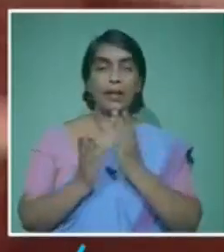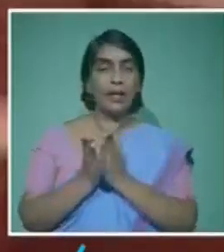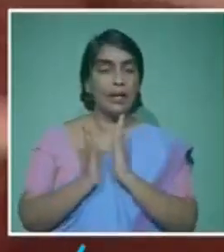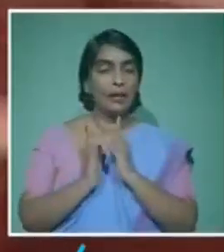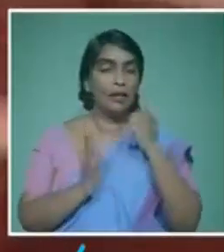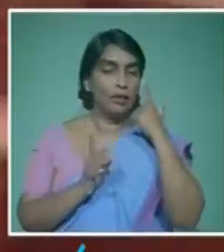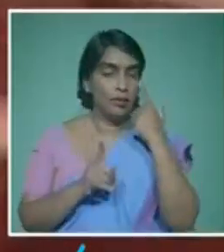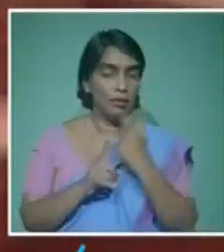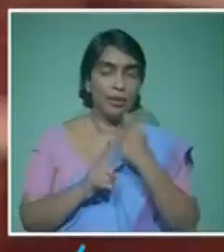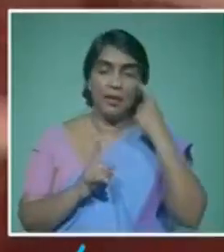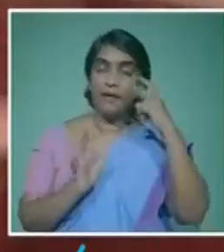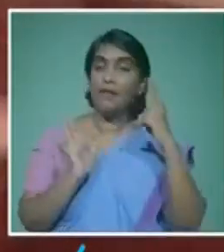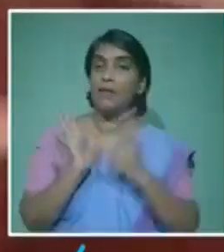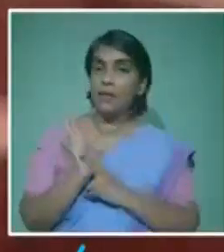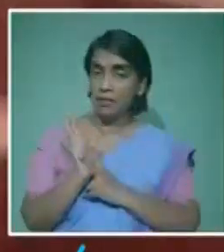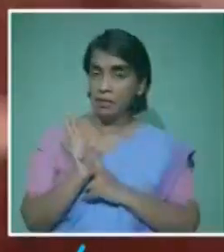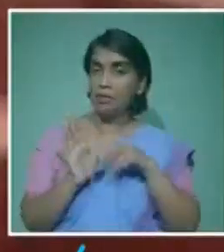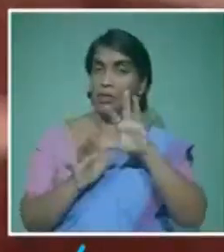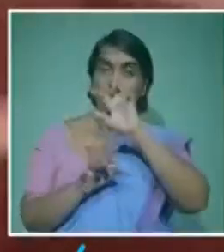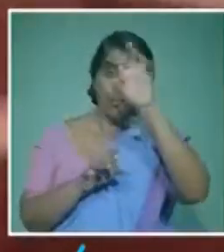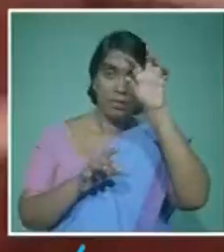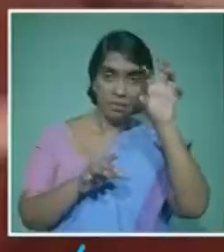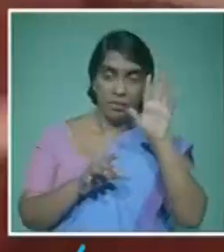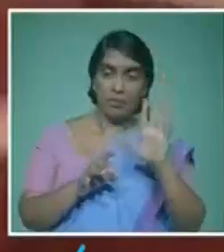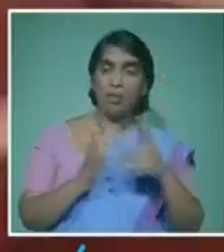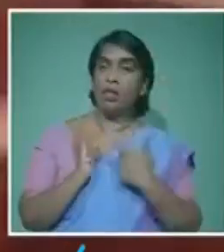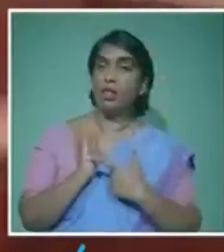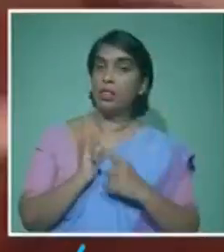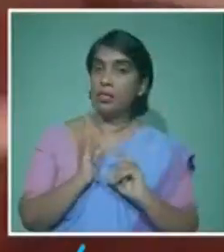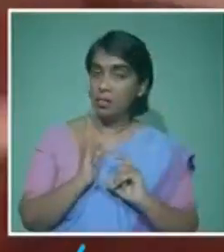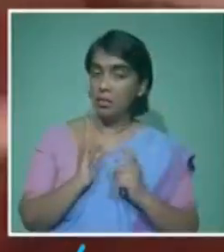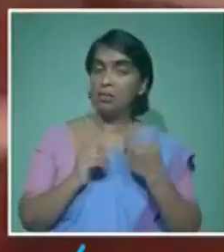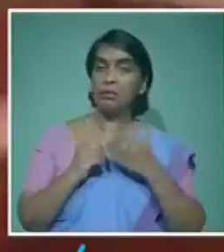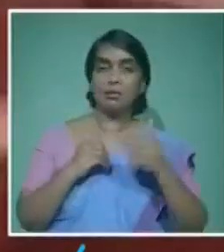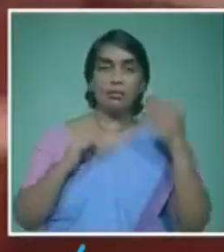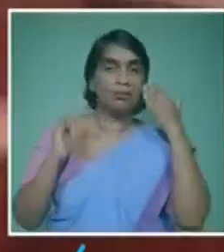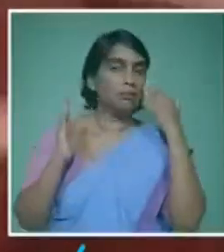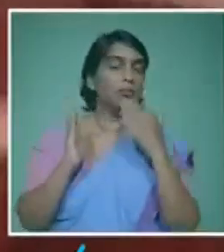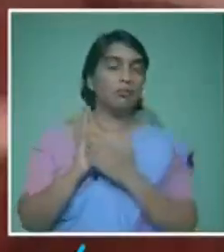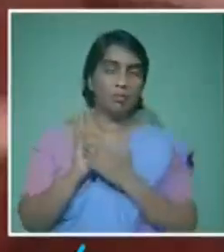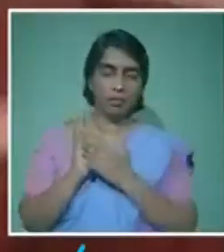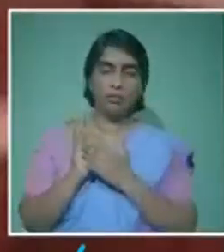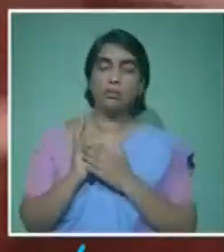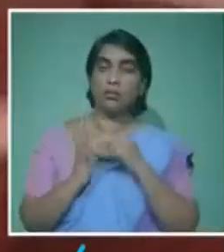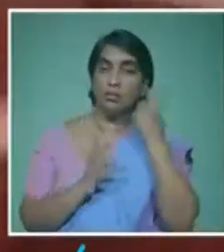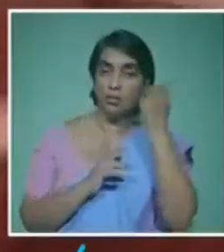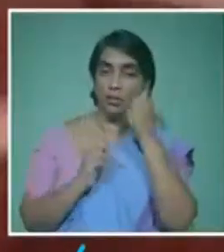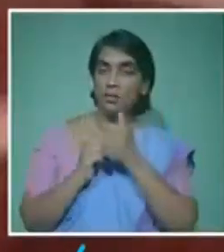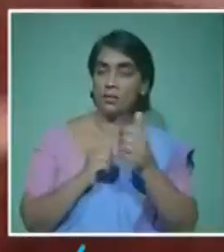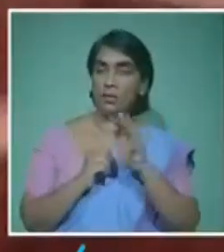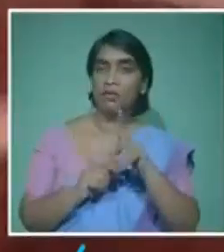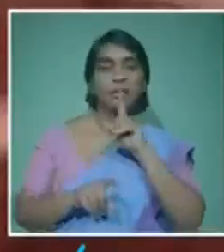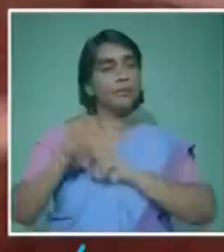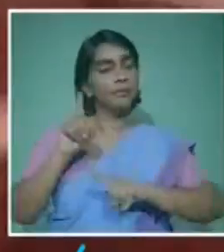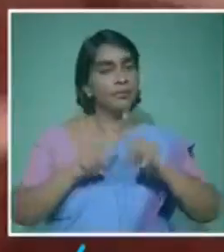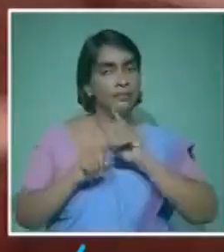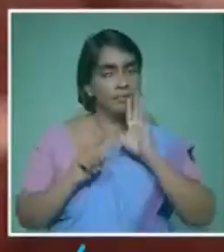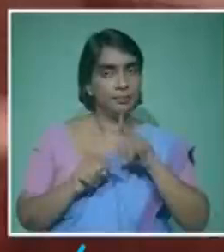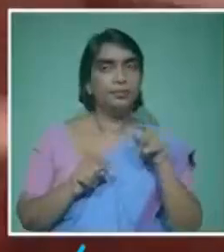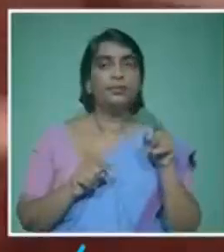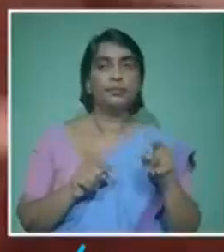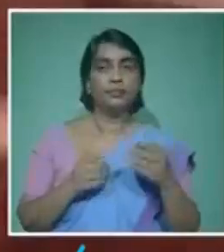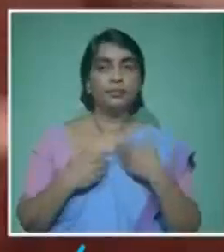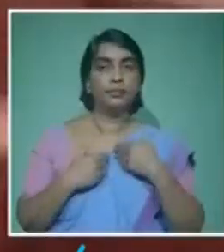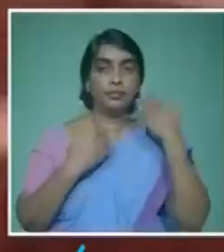நாடுகள் கலந்துரையாடி வருகின்றோம். ஏற்றுமதி இலக்கு கொண்ட கடலுணவு உற்பத்திகளை பொறுத்தவரையில் இந்த ஆண்டு